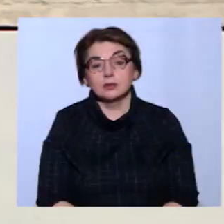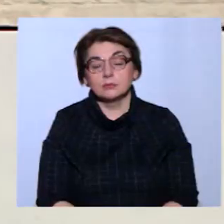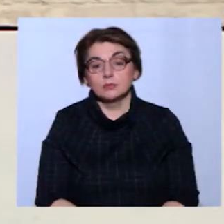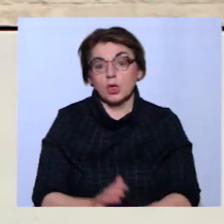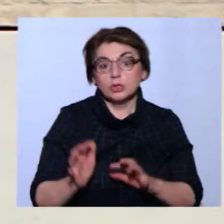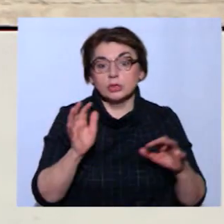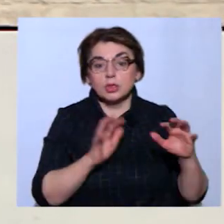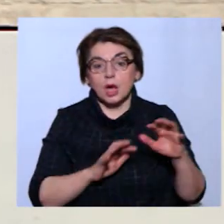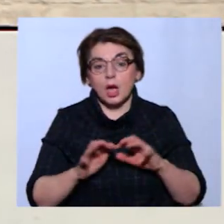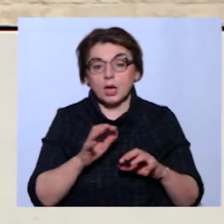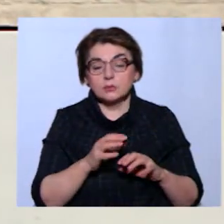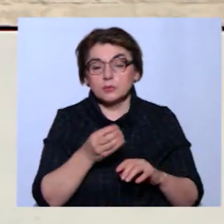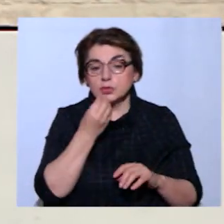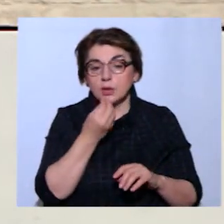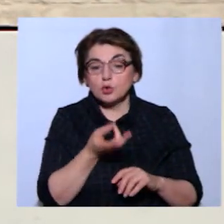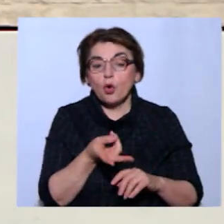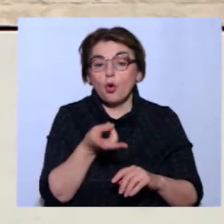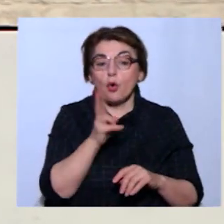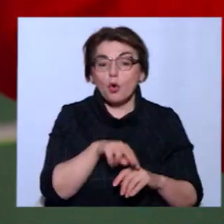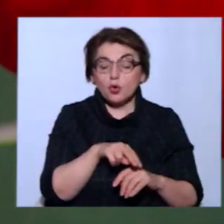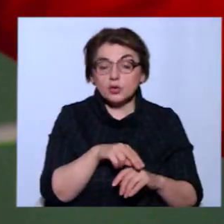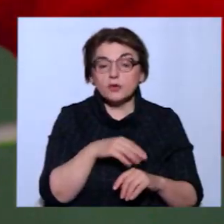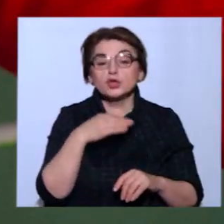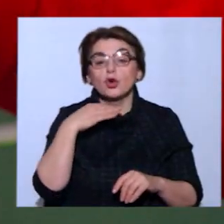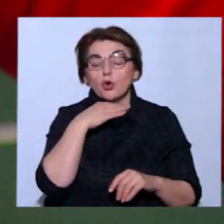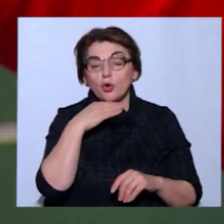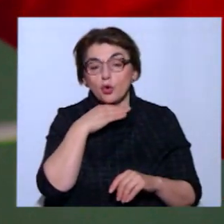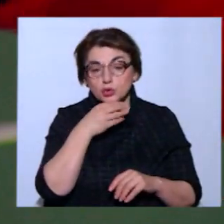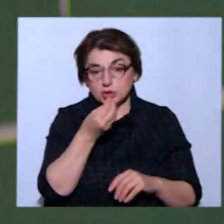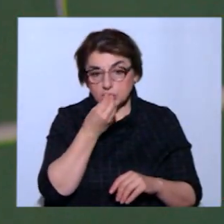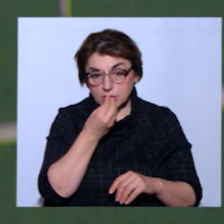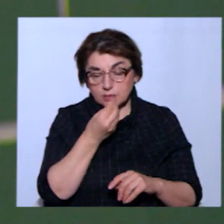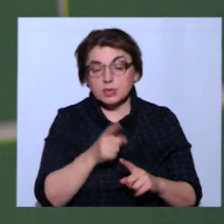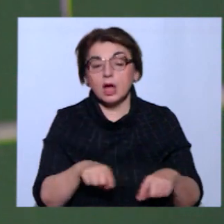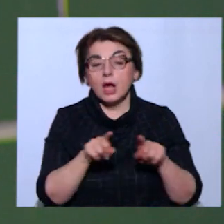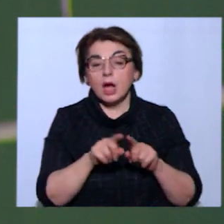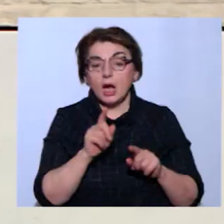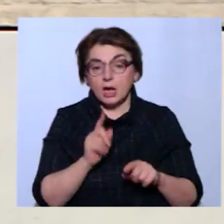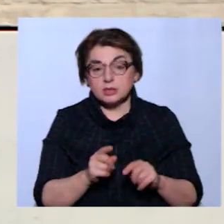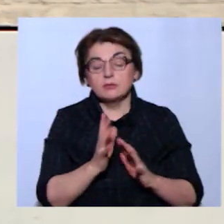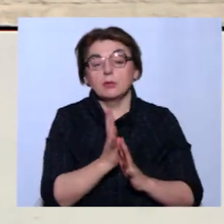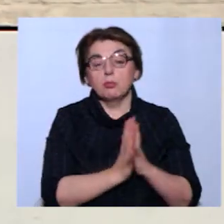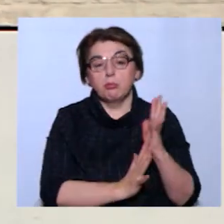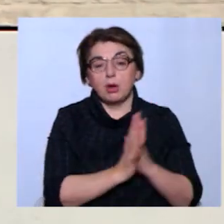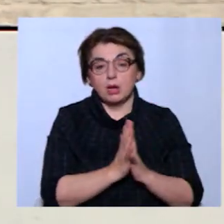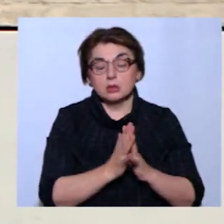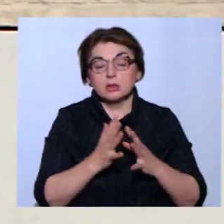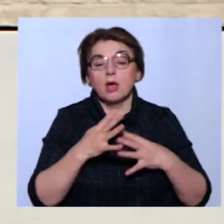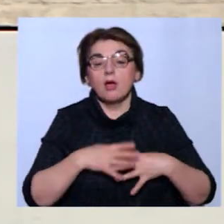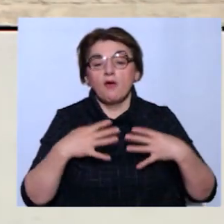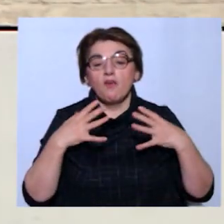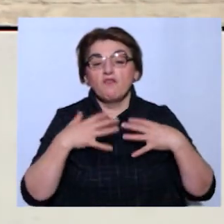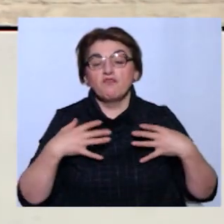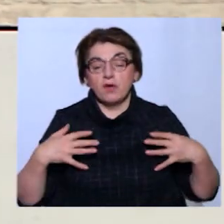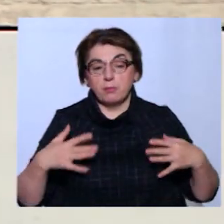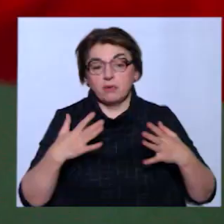დათვი არის ნაირმჭამელი, იმიტომ რომ ის იკვებება როგორც ხორცით, ასევე მცენარეებით. ვეფხვი არის